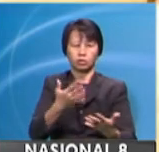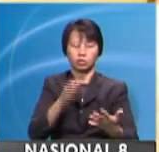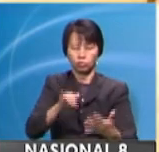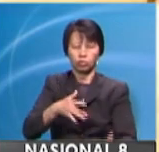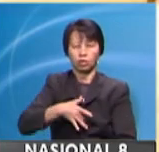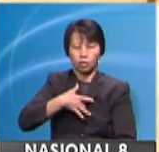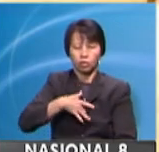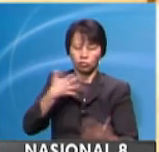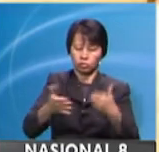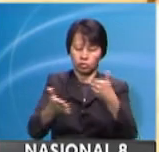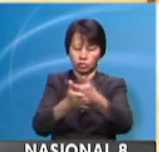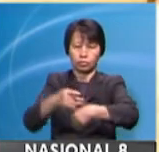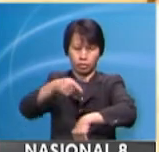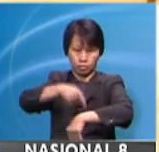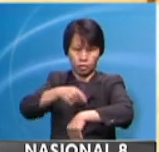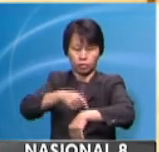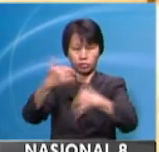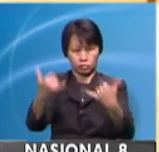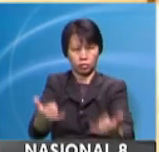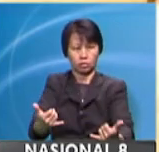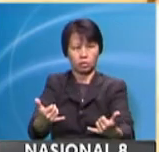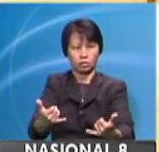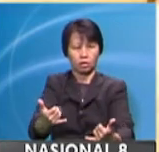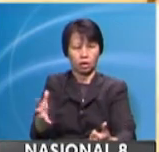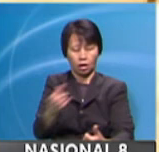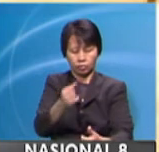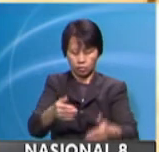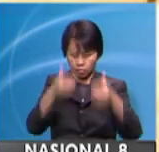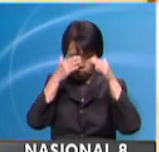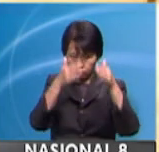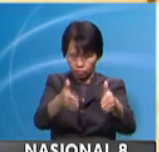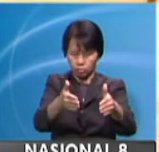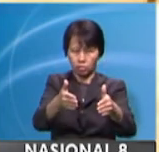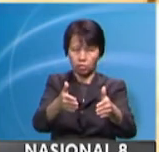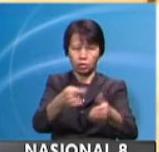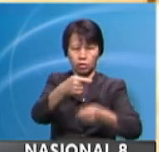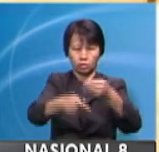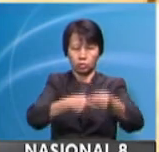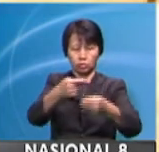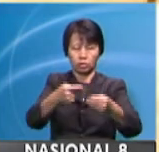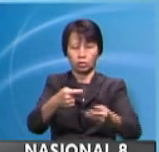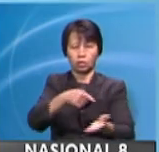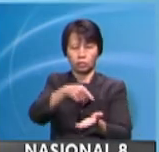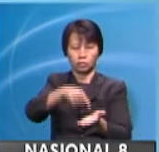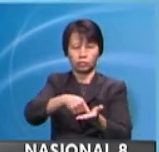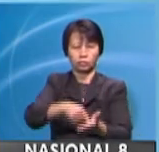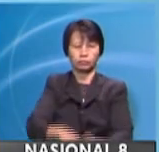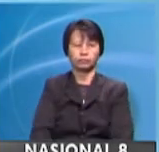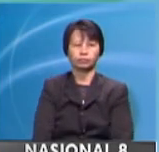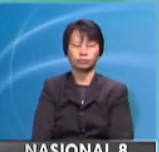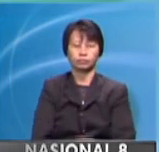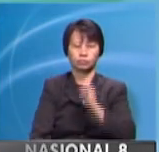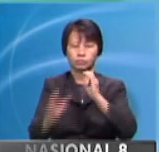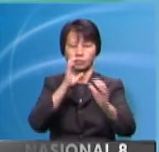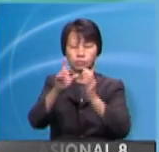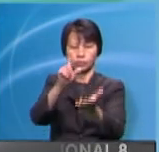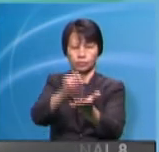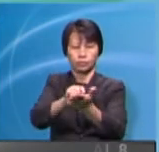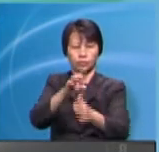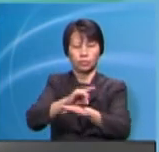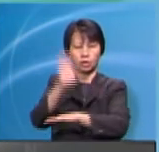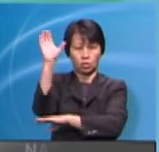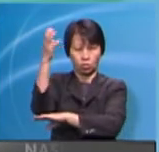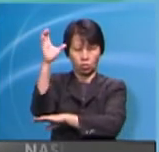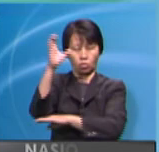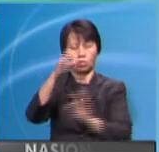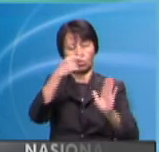bahawa sudah tiba masanya untuk kita mengambil perhatian berkenaan dengan perkara ini. Bercakap pada sidang media di Colombo hari